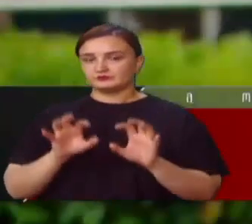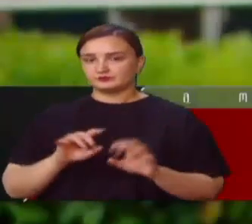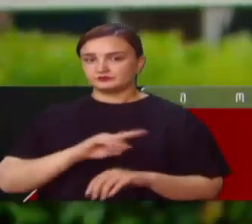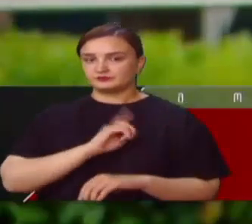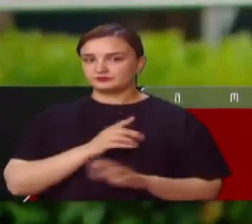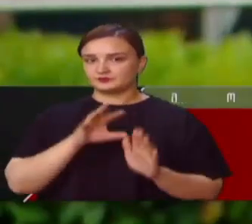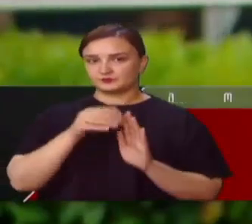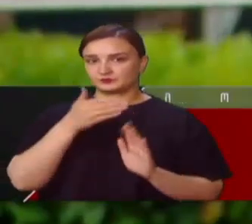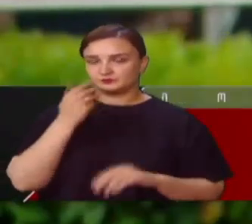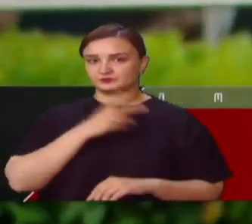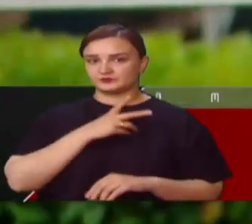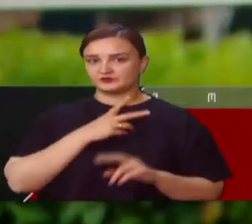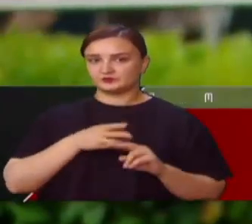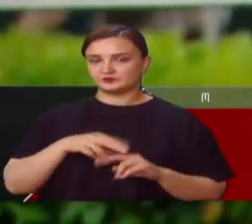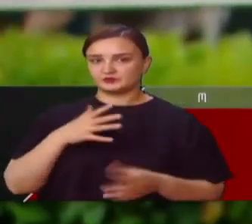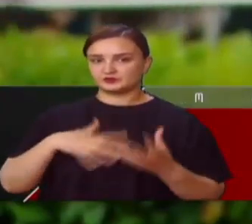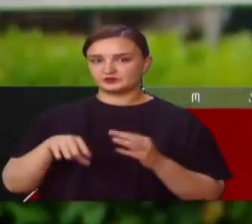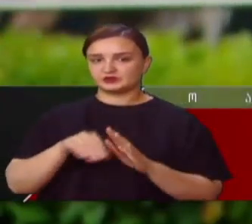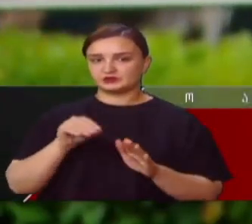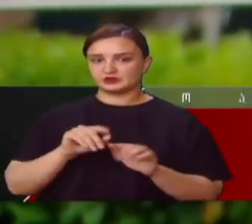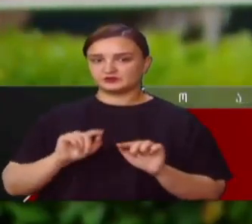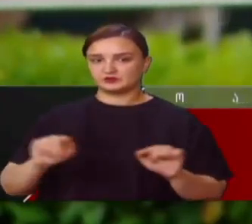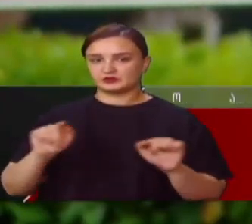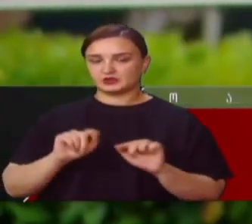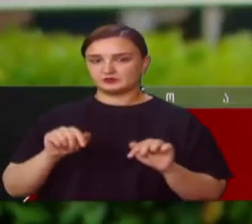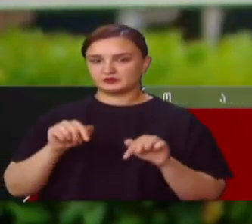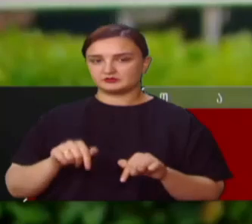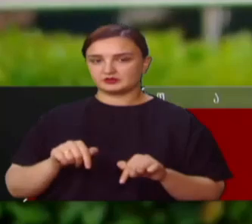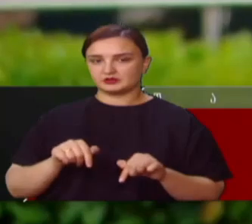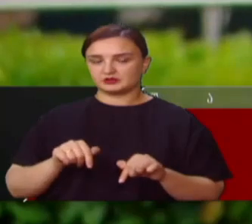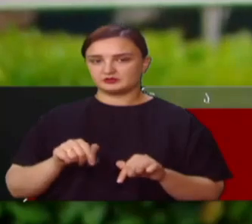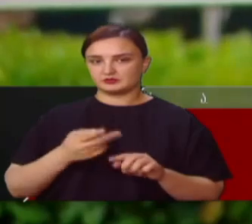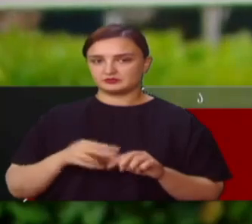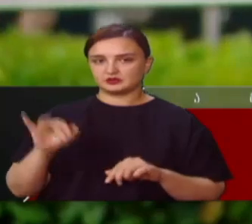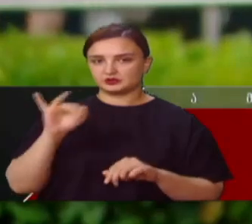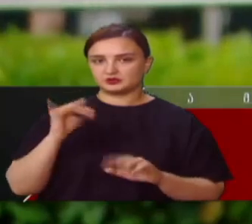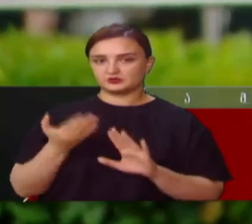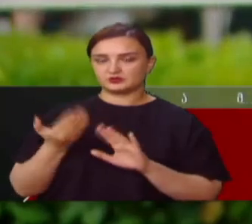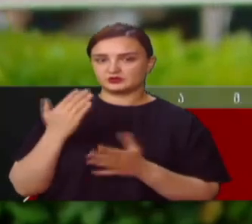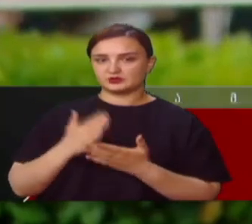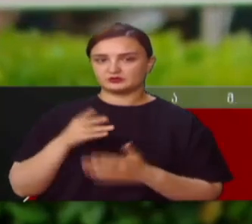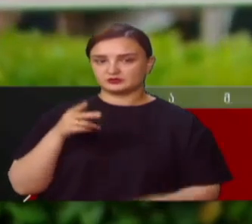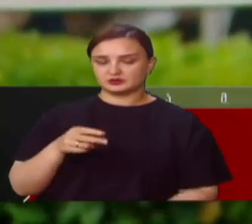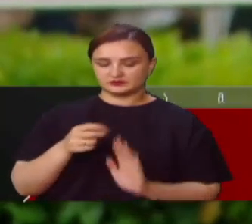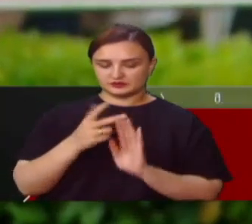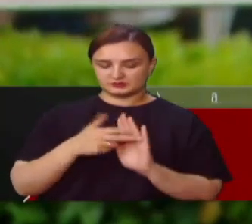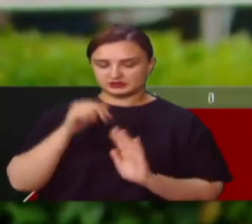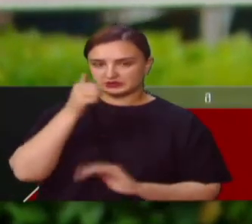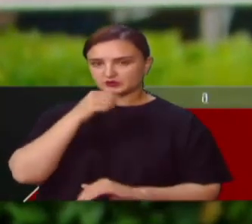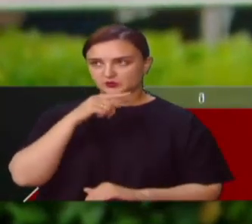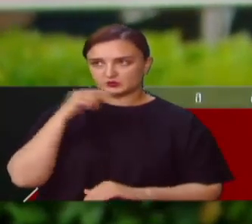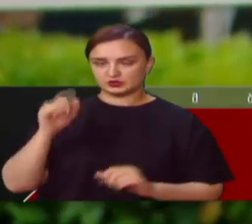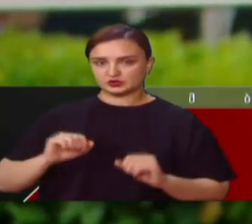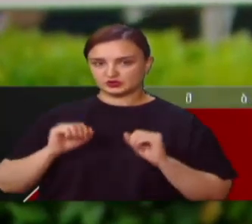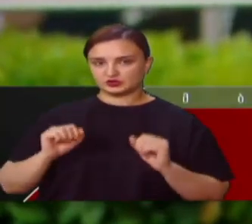დიდ ბრიტანეთში, რადგან ჩვენ ვართ საარჩევნო კამპანიის შუაგულში. ამ კანონის წინა ისტორია არის ის, რომ 2018 წელს რუსეთი